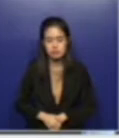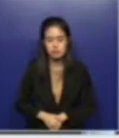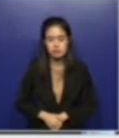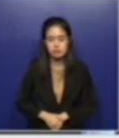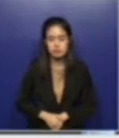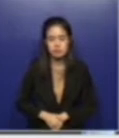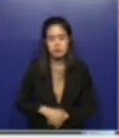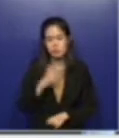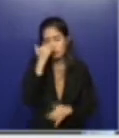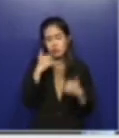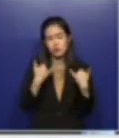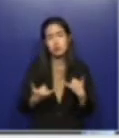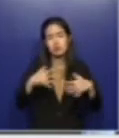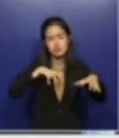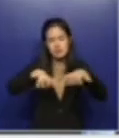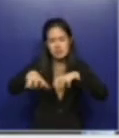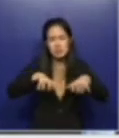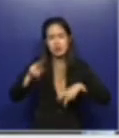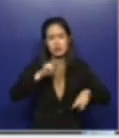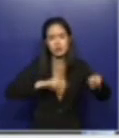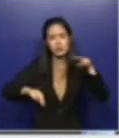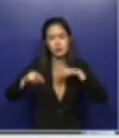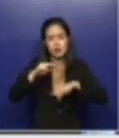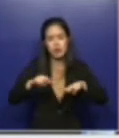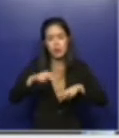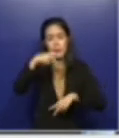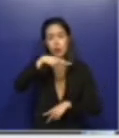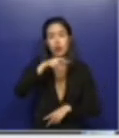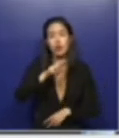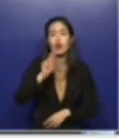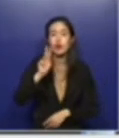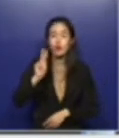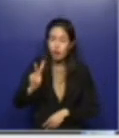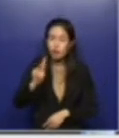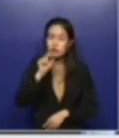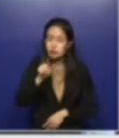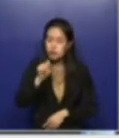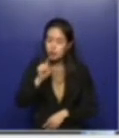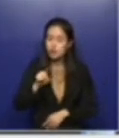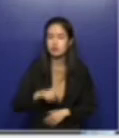บริหารสถานการณ์ฉุกเฉินบริหารสถานการณ์ในเป็นภาวะวิกฤต